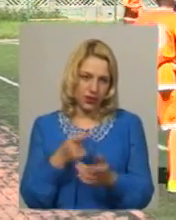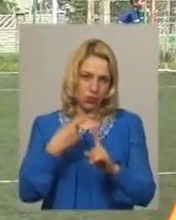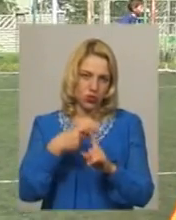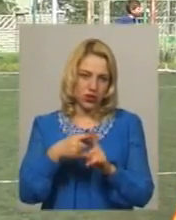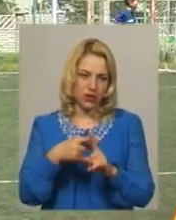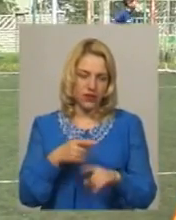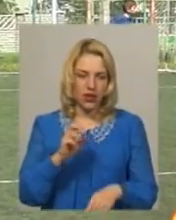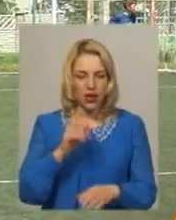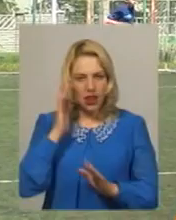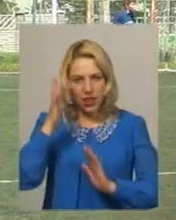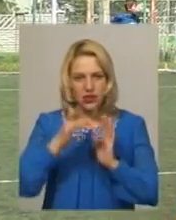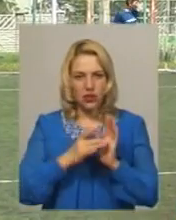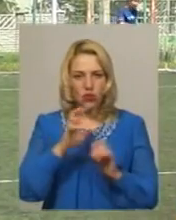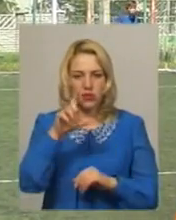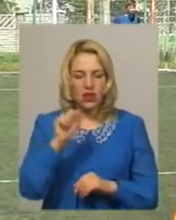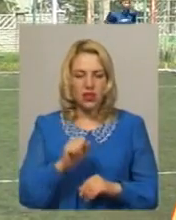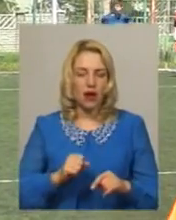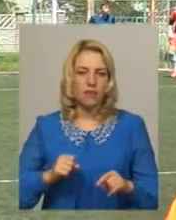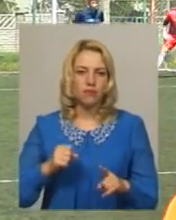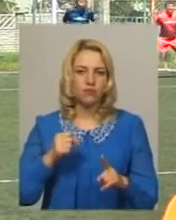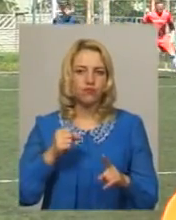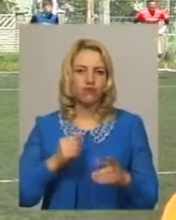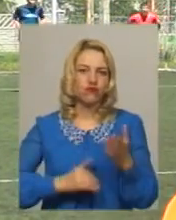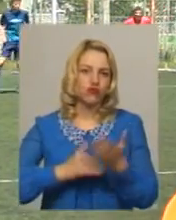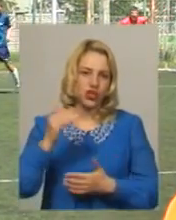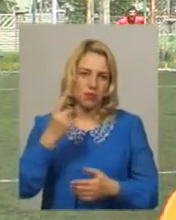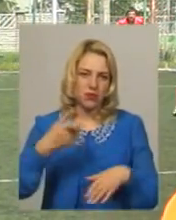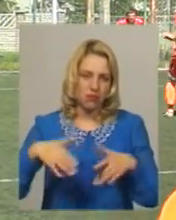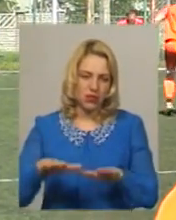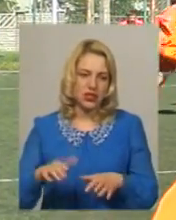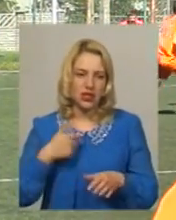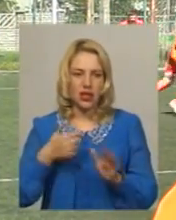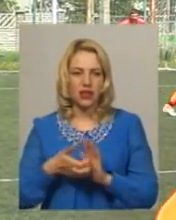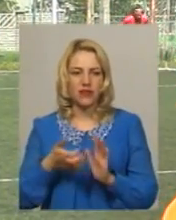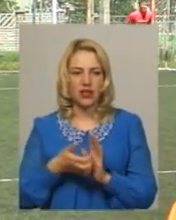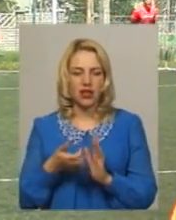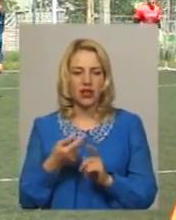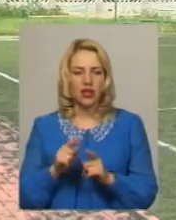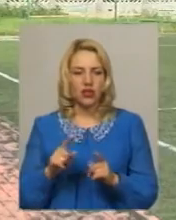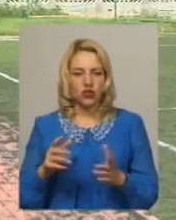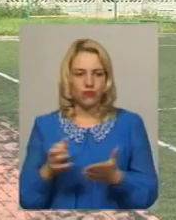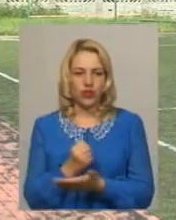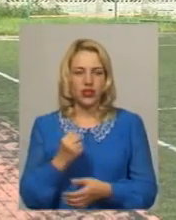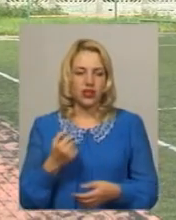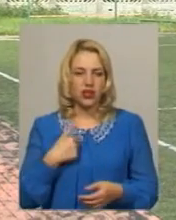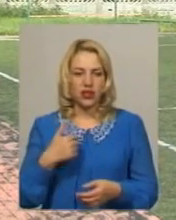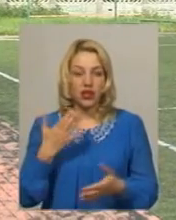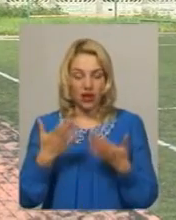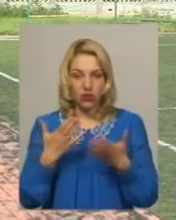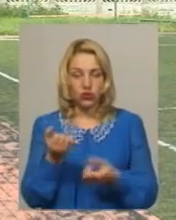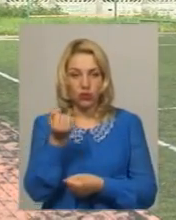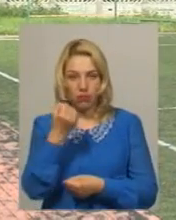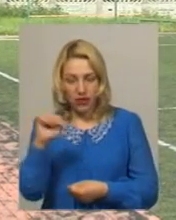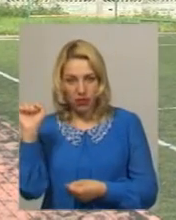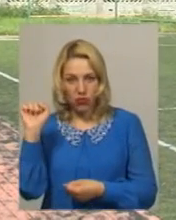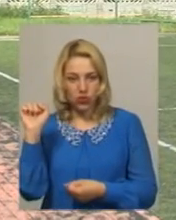позитивний. Націлюємося вже на перше місце, тому що пару років перше нам чуть-чуть не вистачає десь в фінальних іграх виграти. В разі перемоги